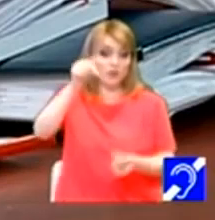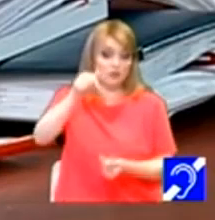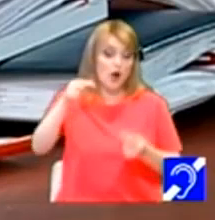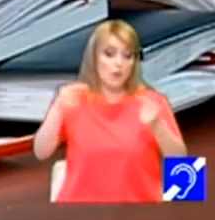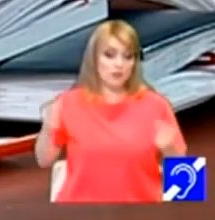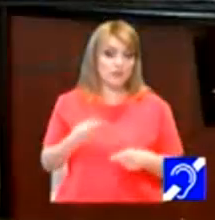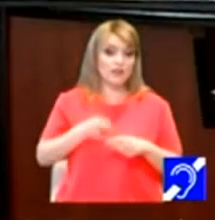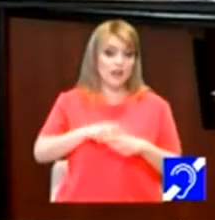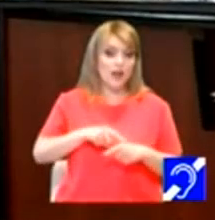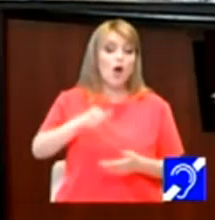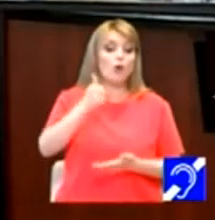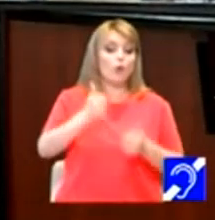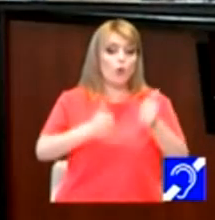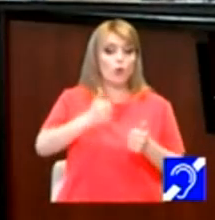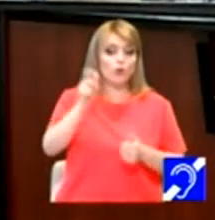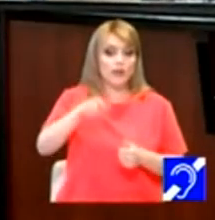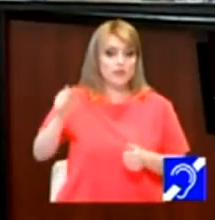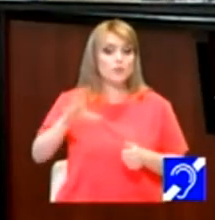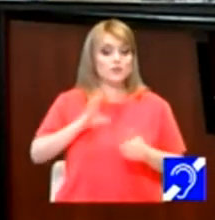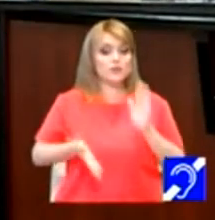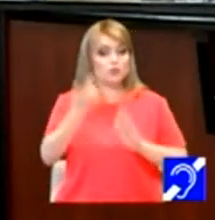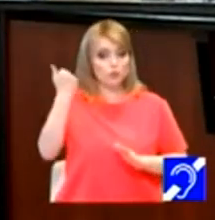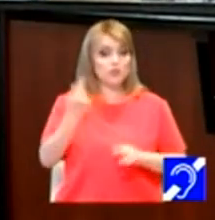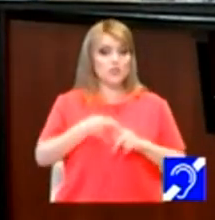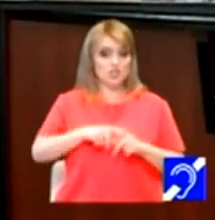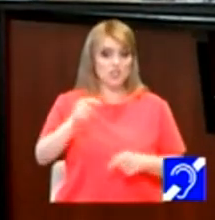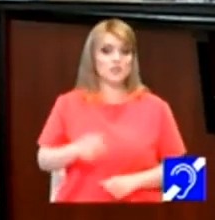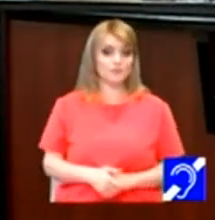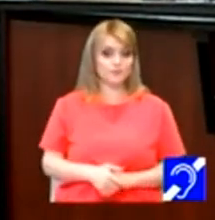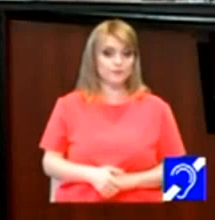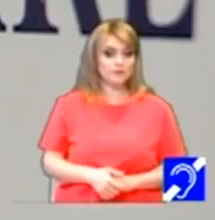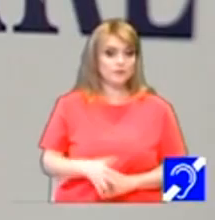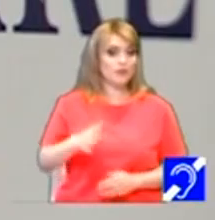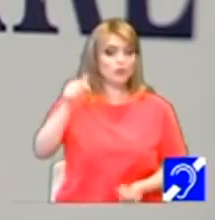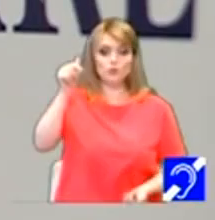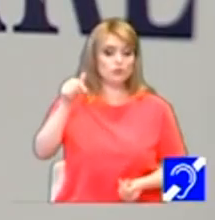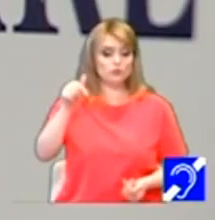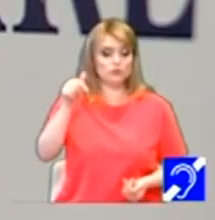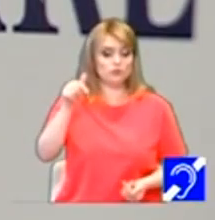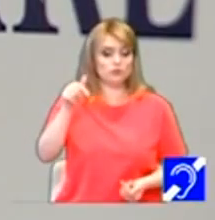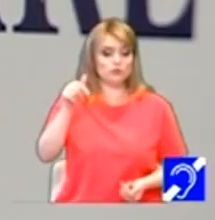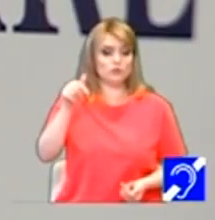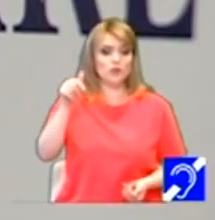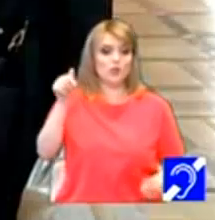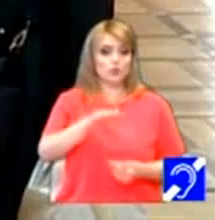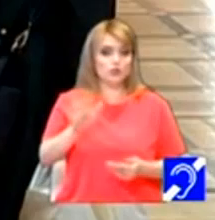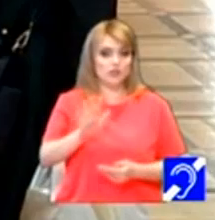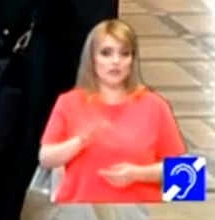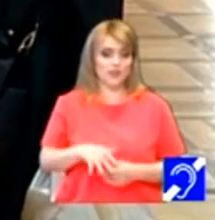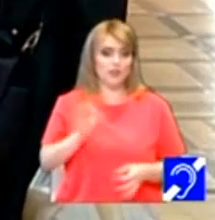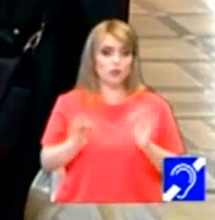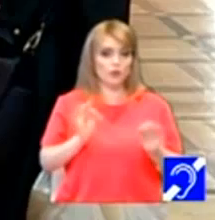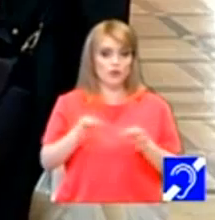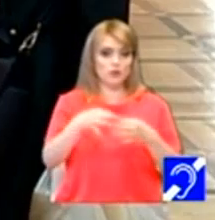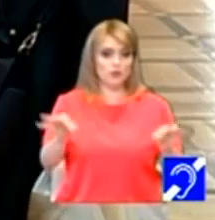căreia concurenții electorali pot fi excluși din cursă de către organul electoral nu contravine normelor democratice.